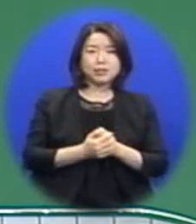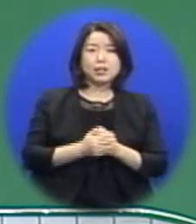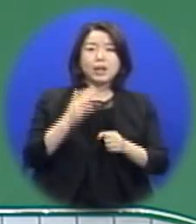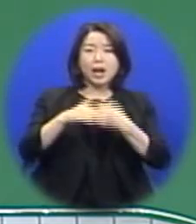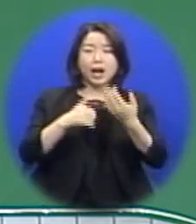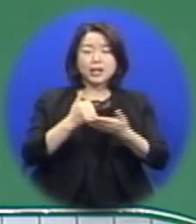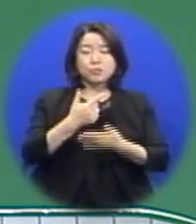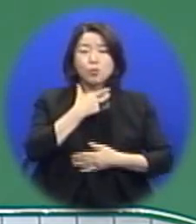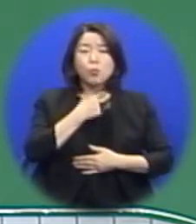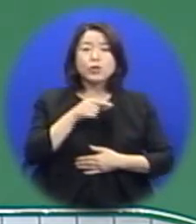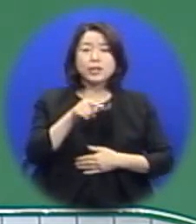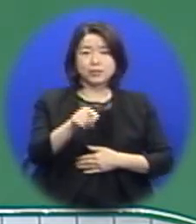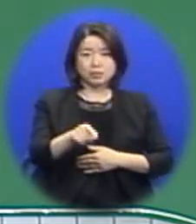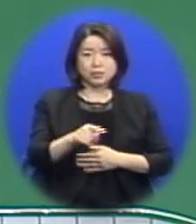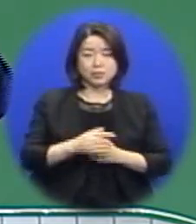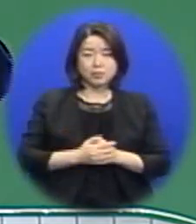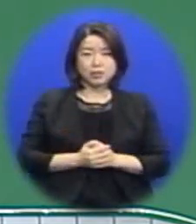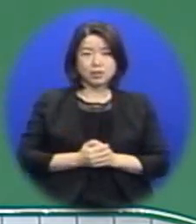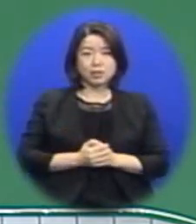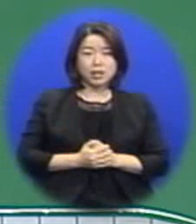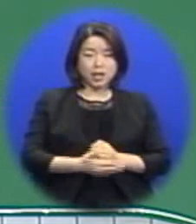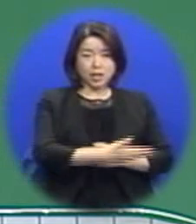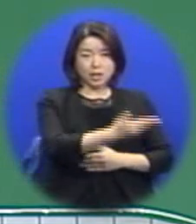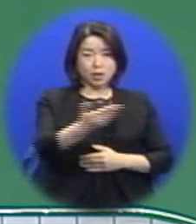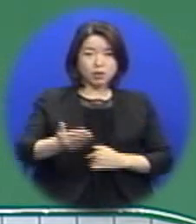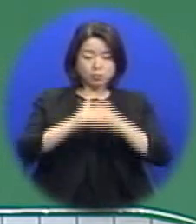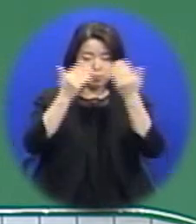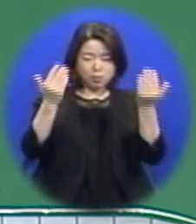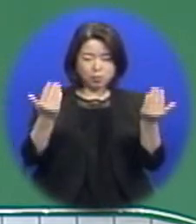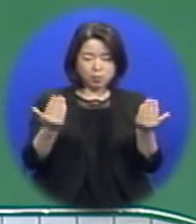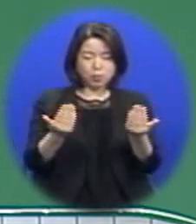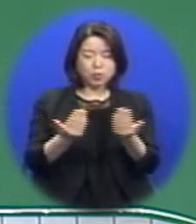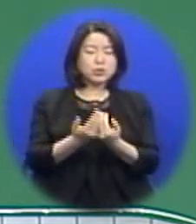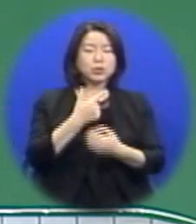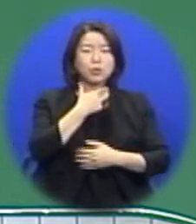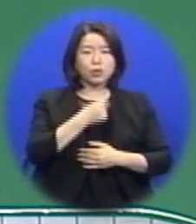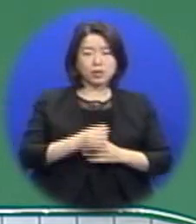하나님이 원하시는 것이에요. 여러분 모두에게.